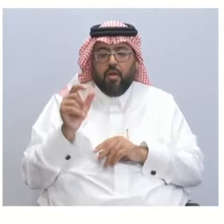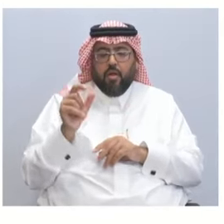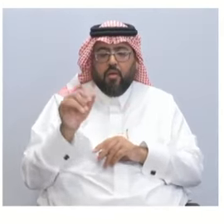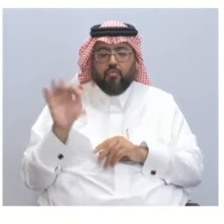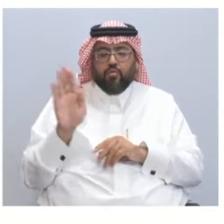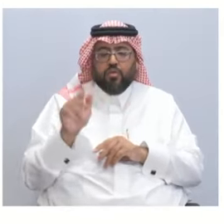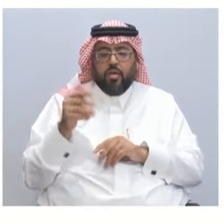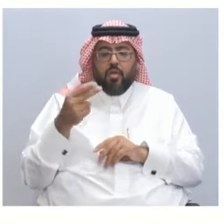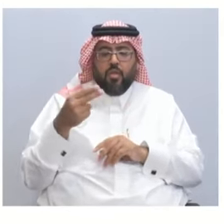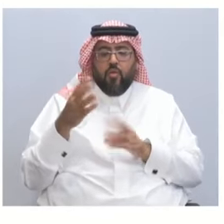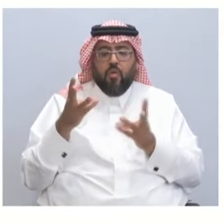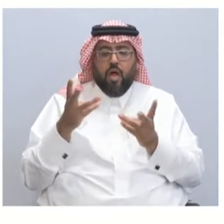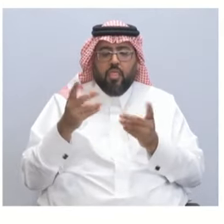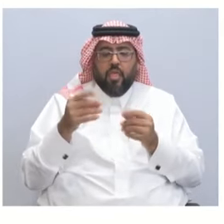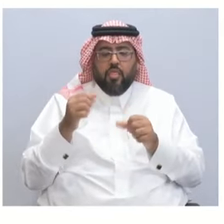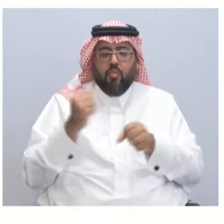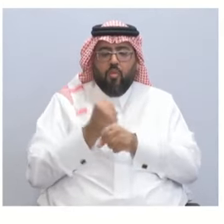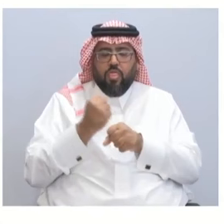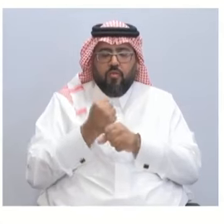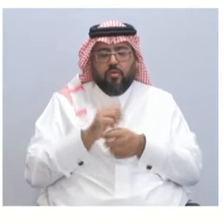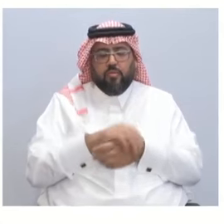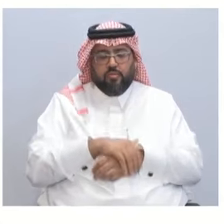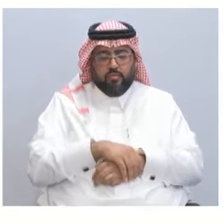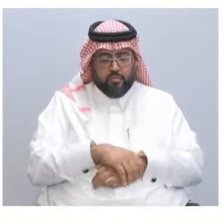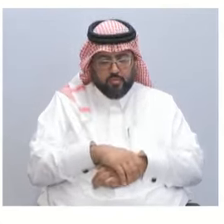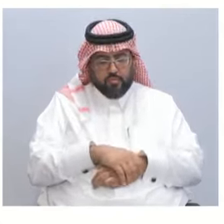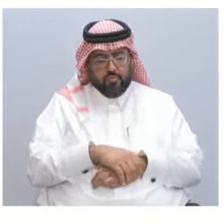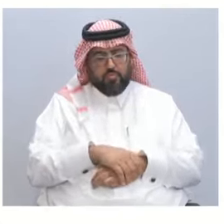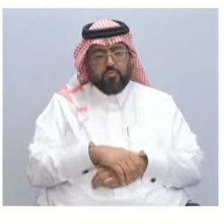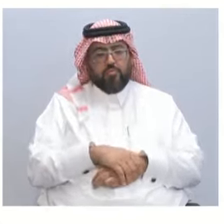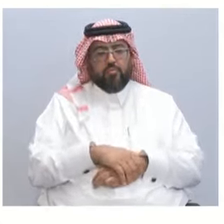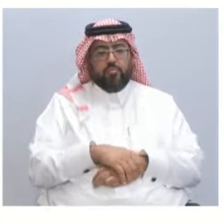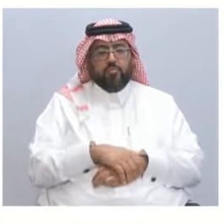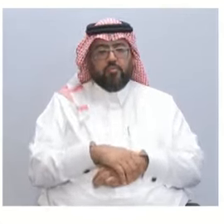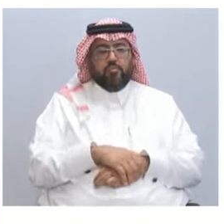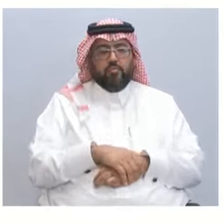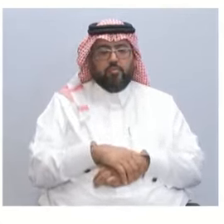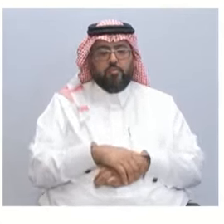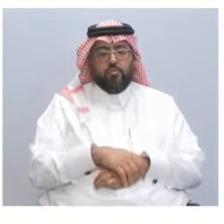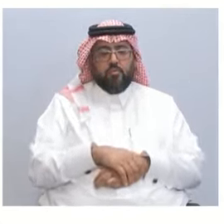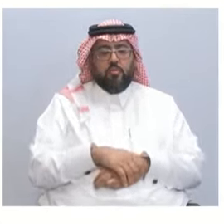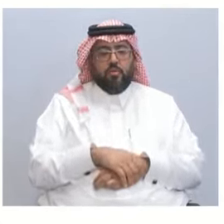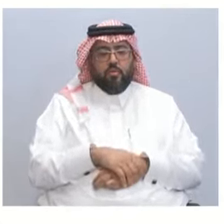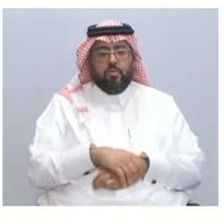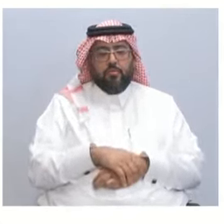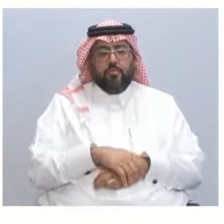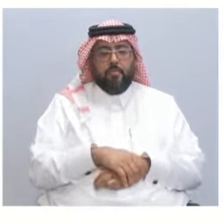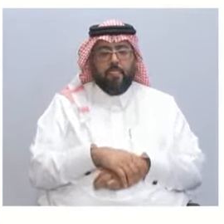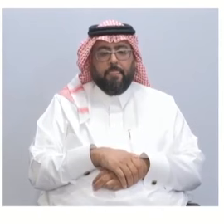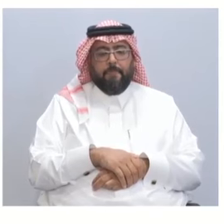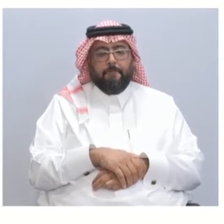وعدد من الموظفين الامانه العامه تتكون